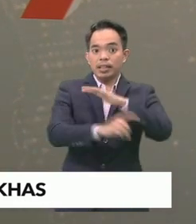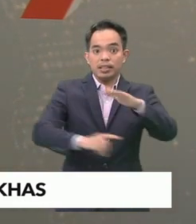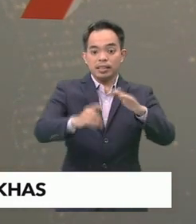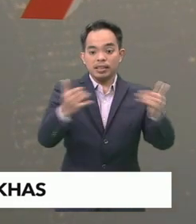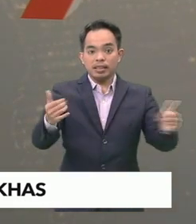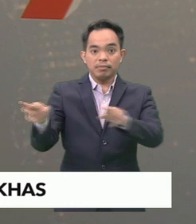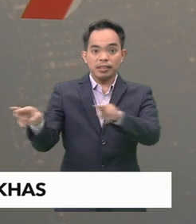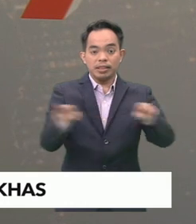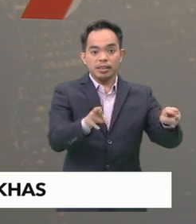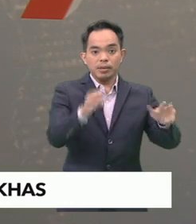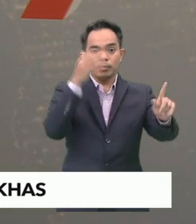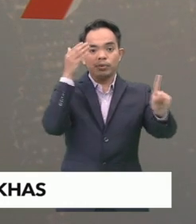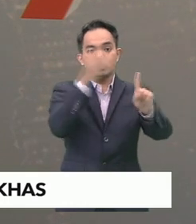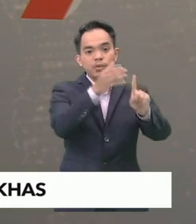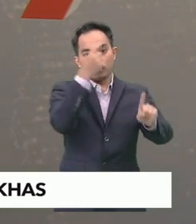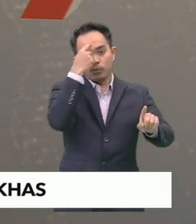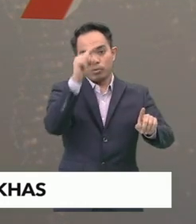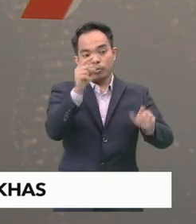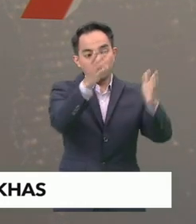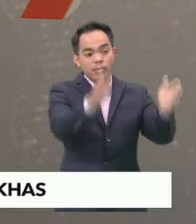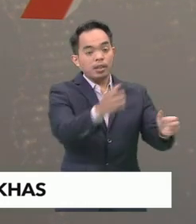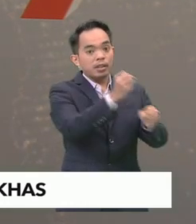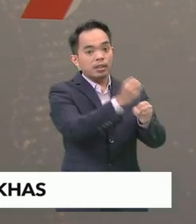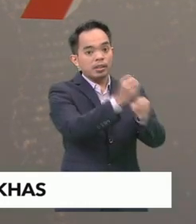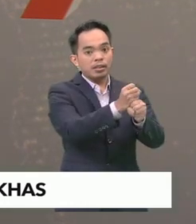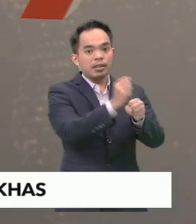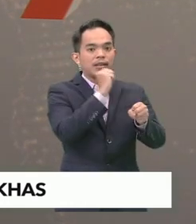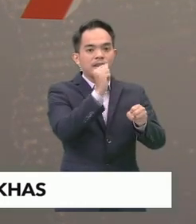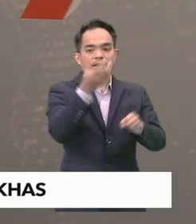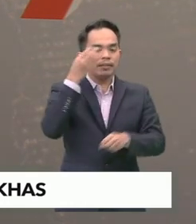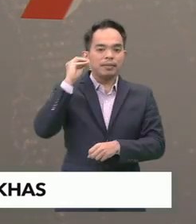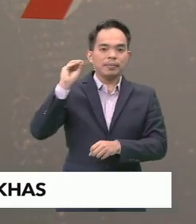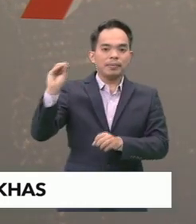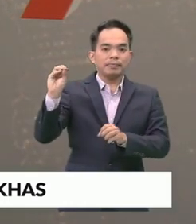itu bertujuan agar golongan tersebut tidak didiskriminasi